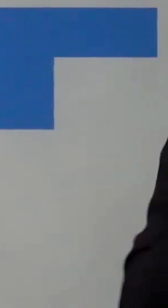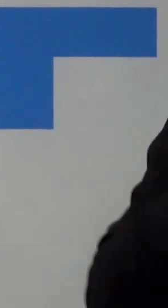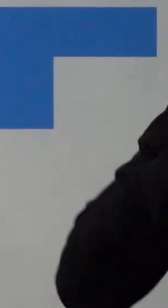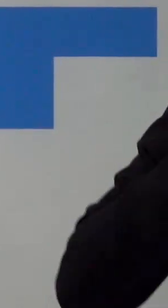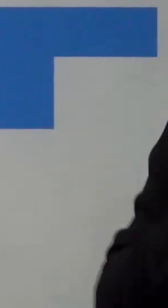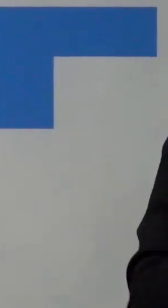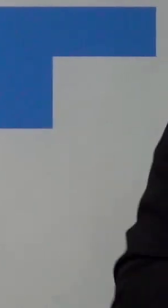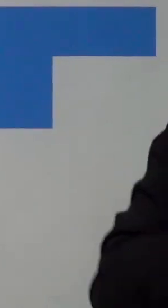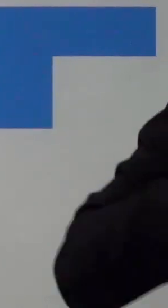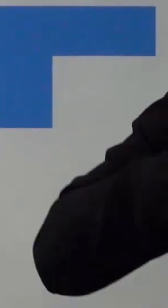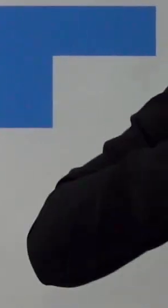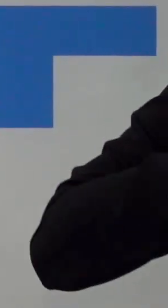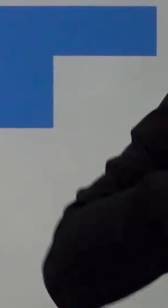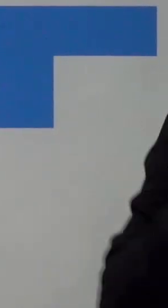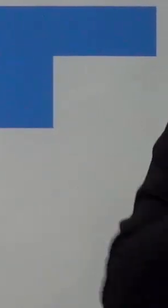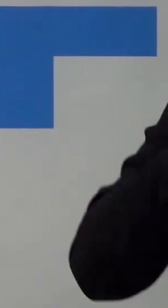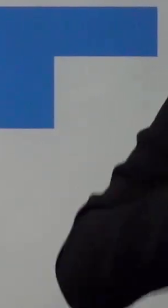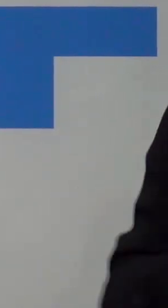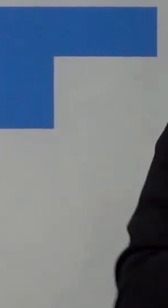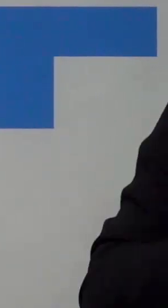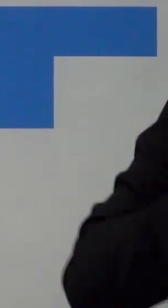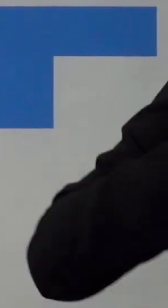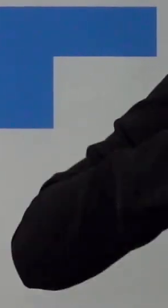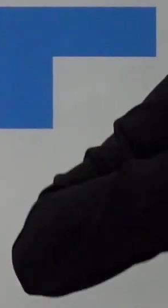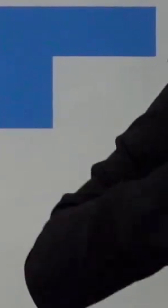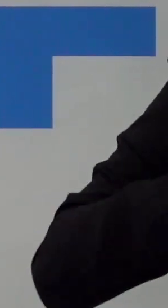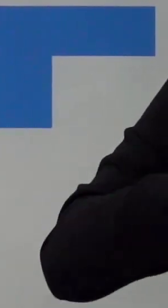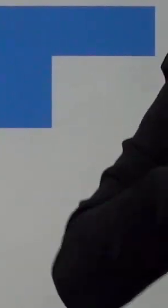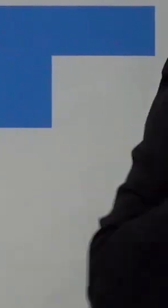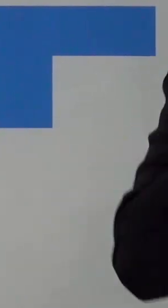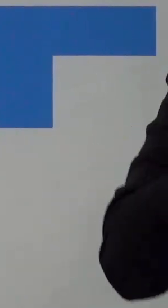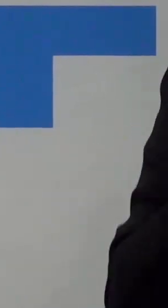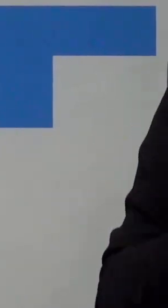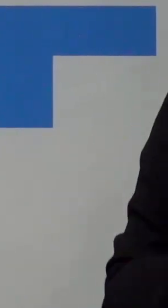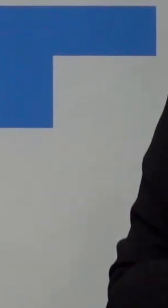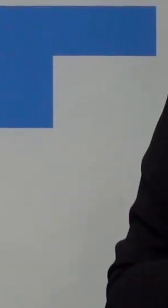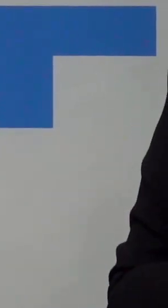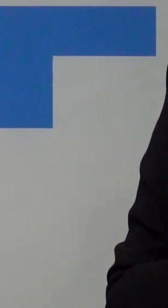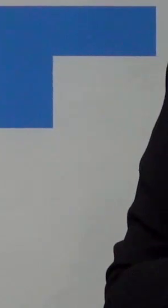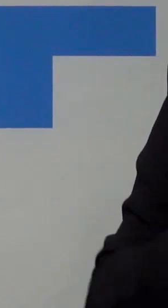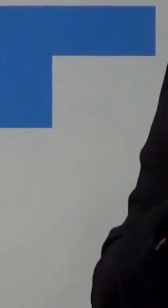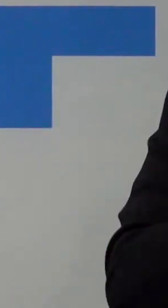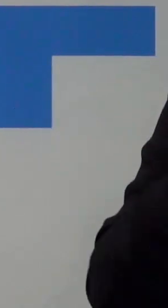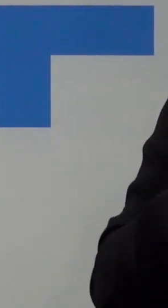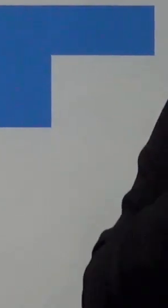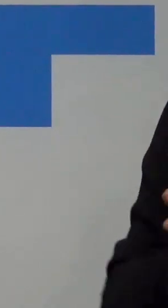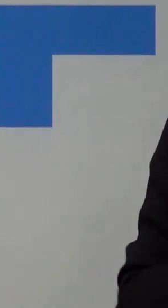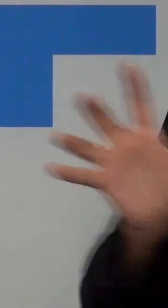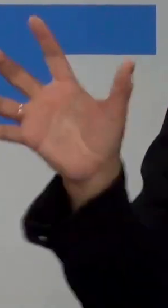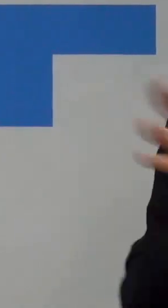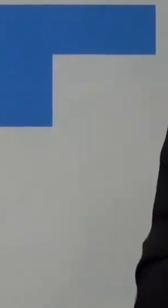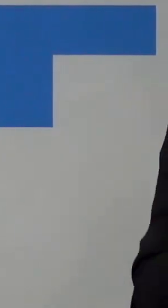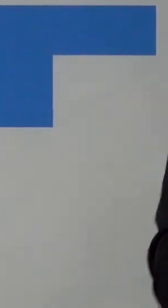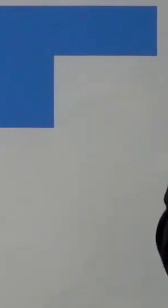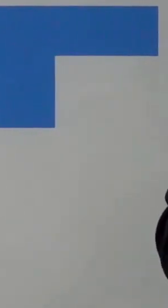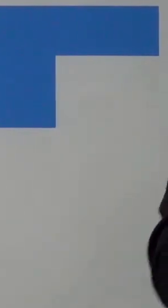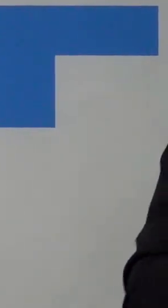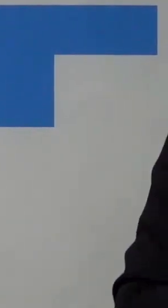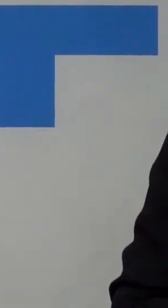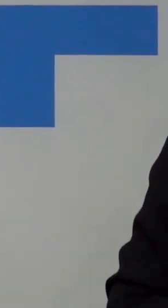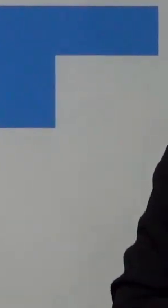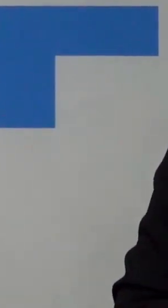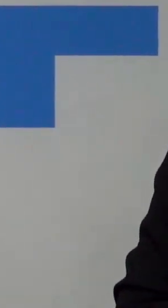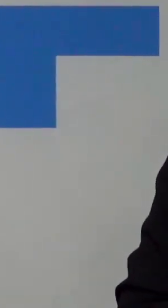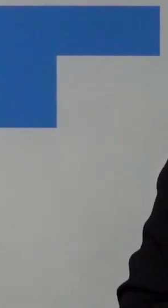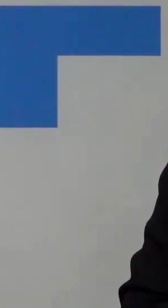방군위원회 국방정책위원회 국방안보단 안보특보단 일동이 발표를 드렸습니다.